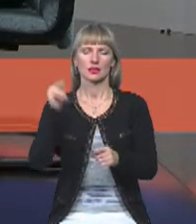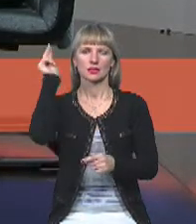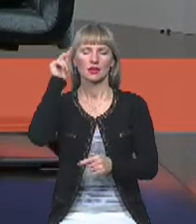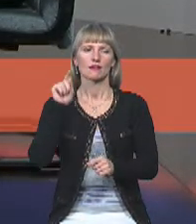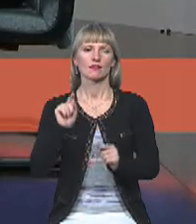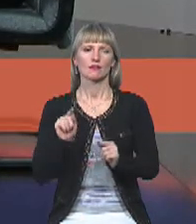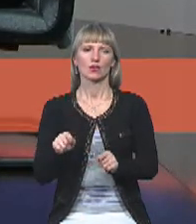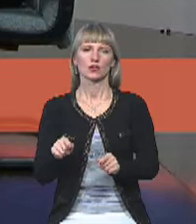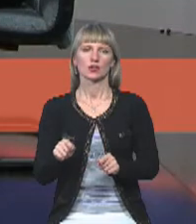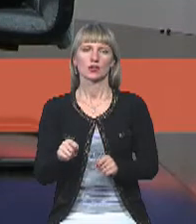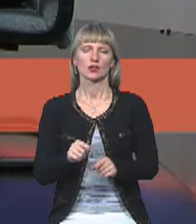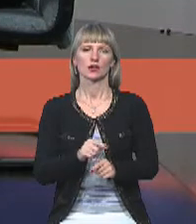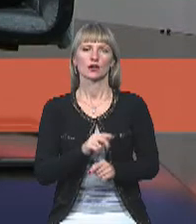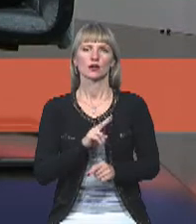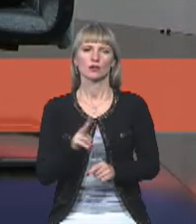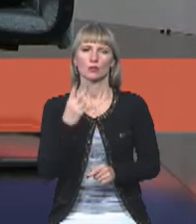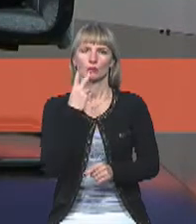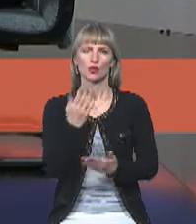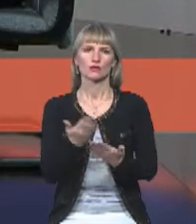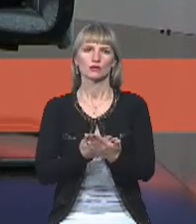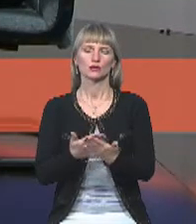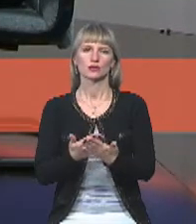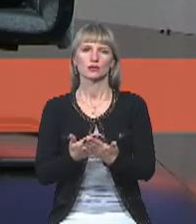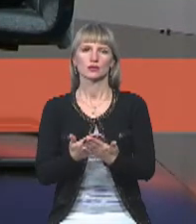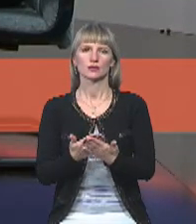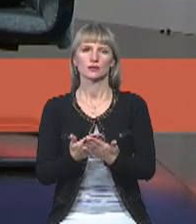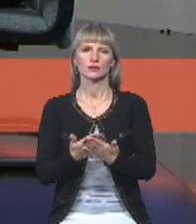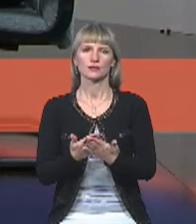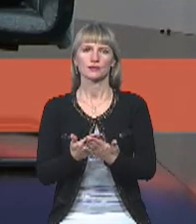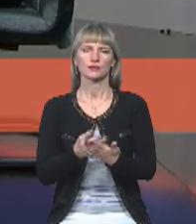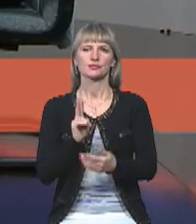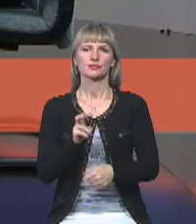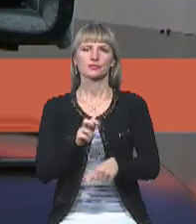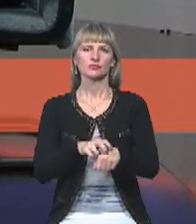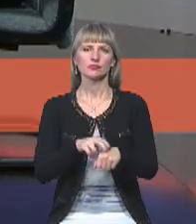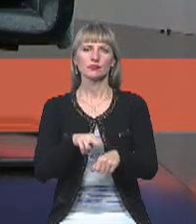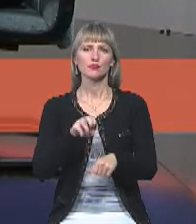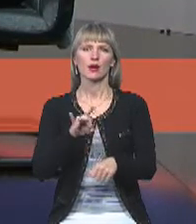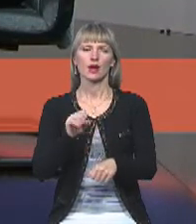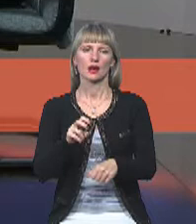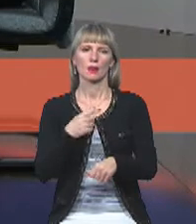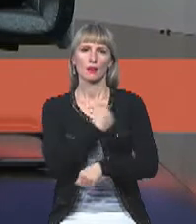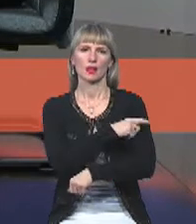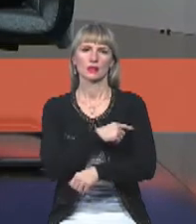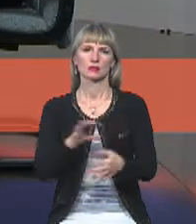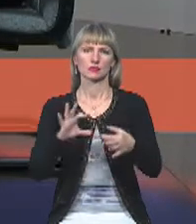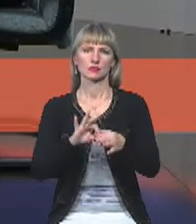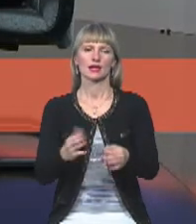Вони, ви бачили в сюжеті, медики, парамедики залучаються до